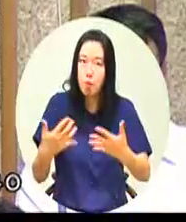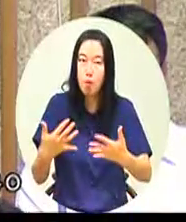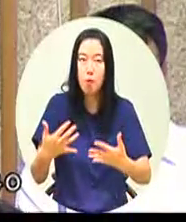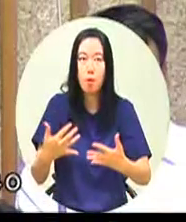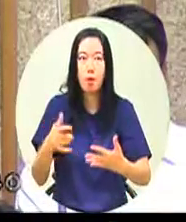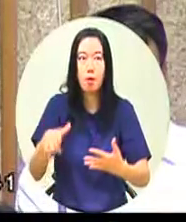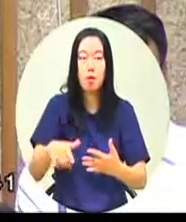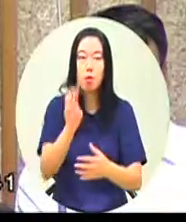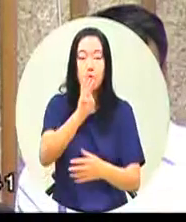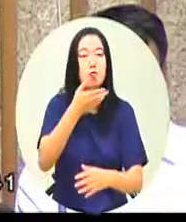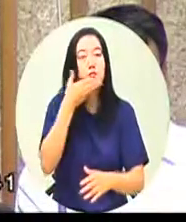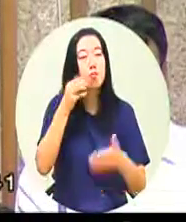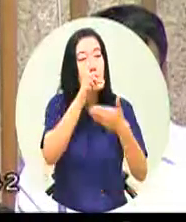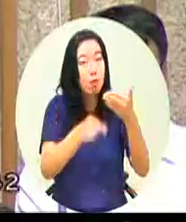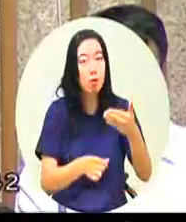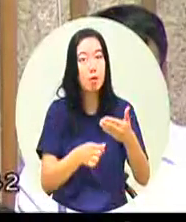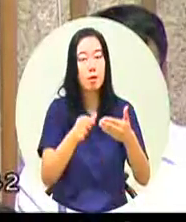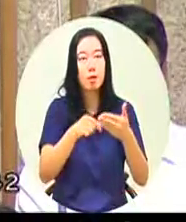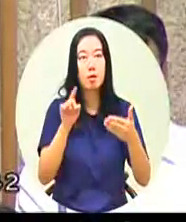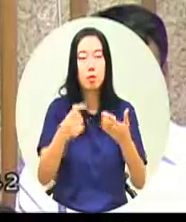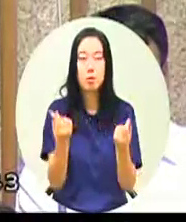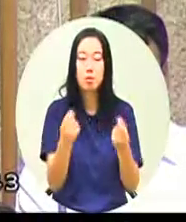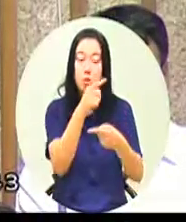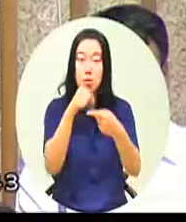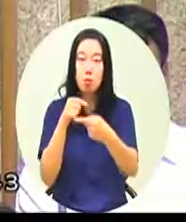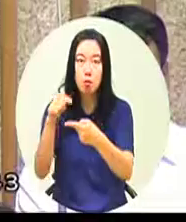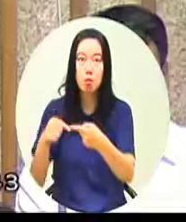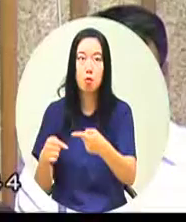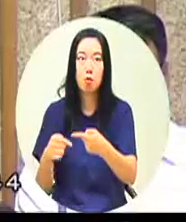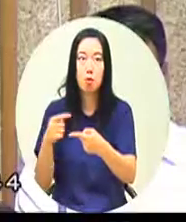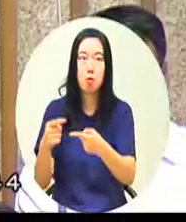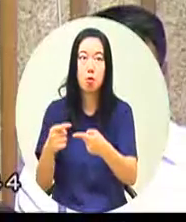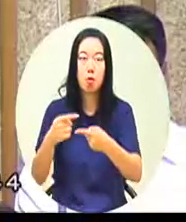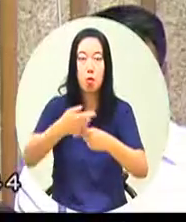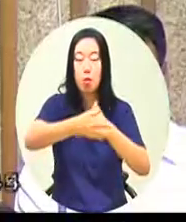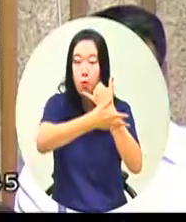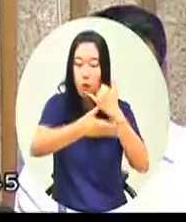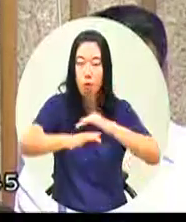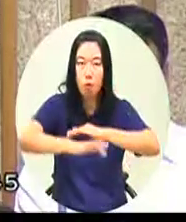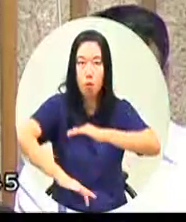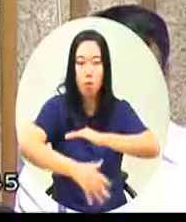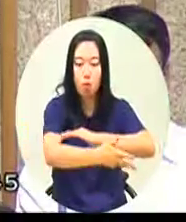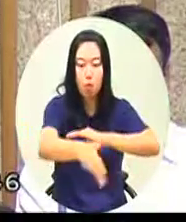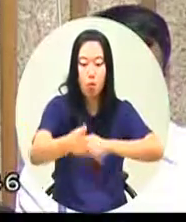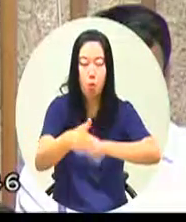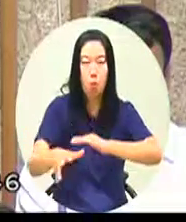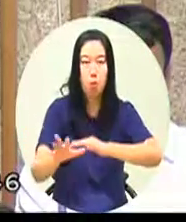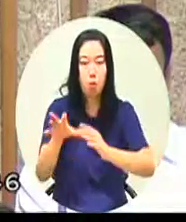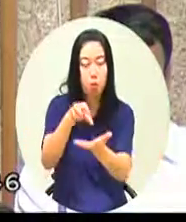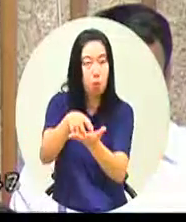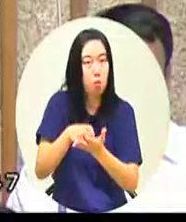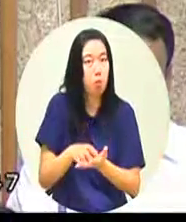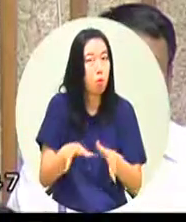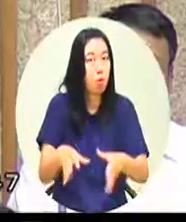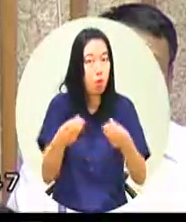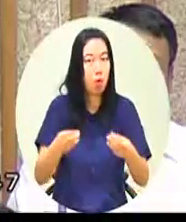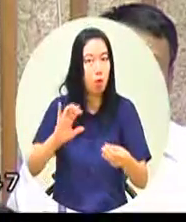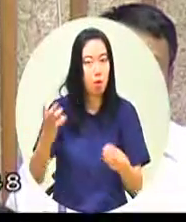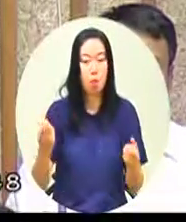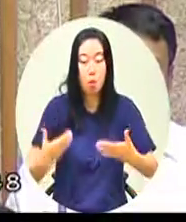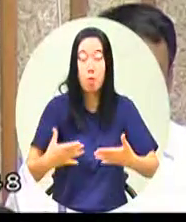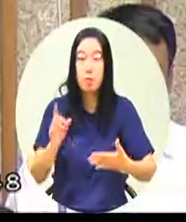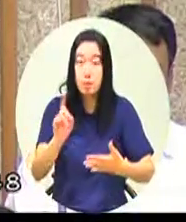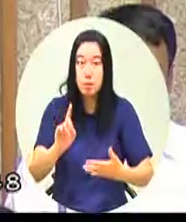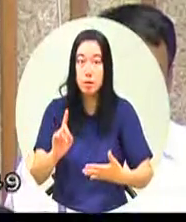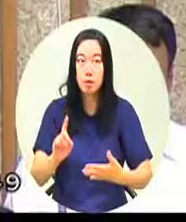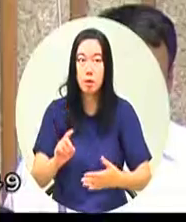据水利法的规定，其实是在平均的低潮线以下取海水的话是免水权登记的。可是现在问题的